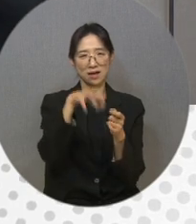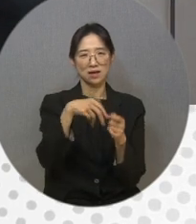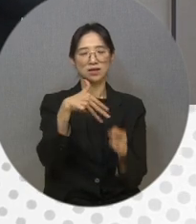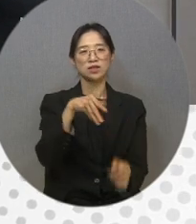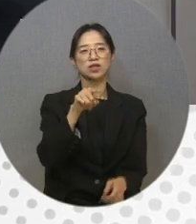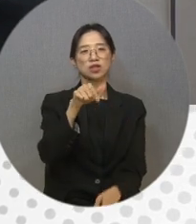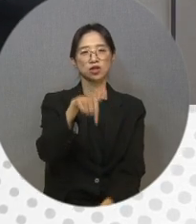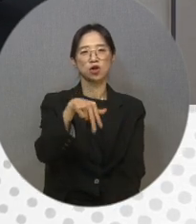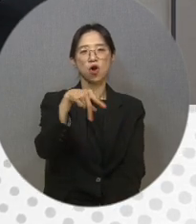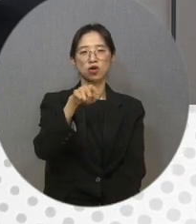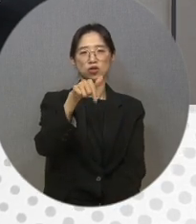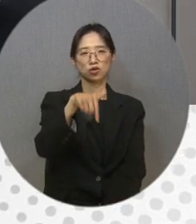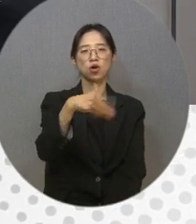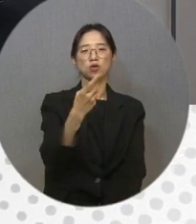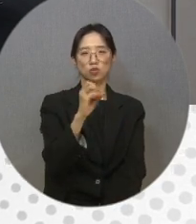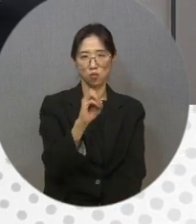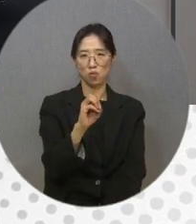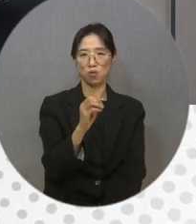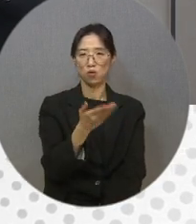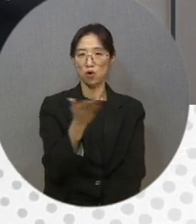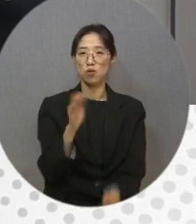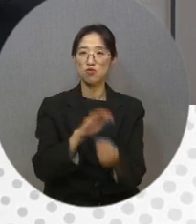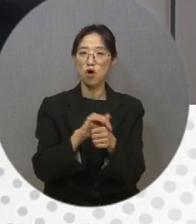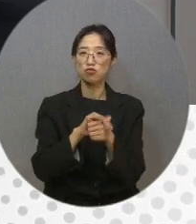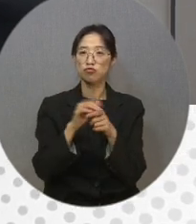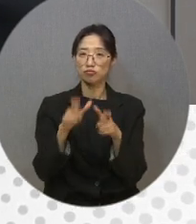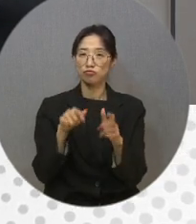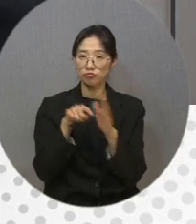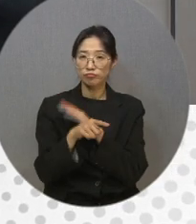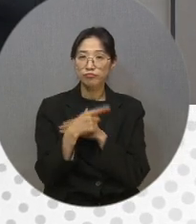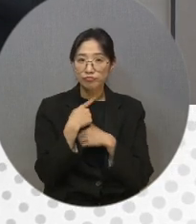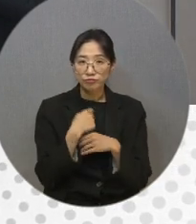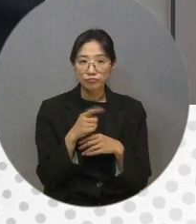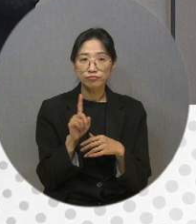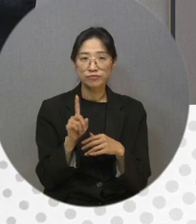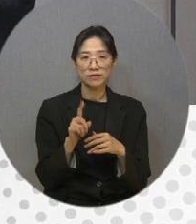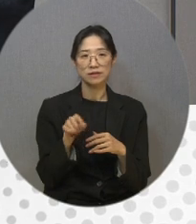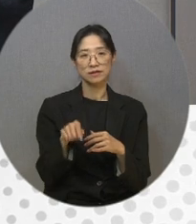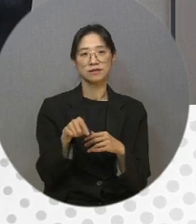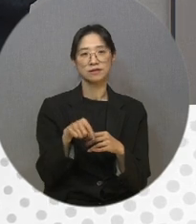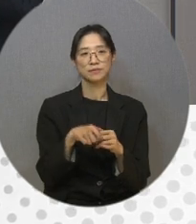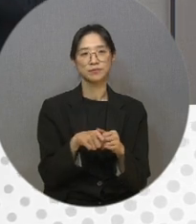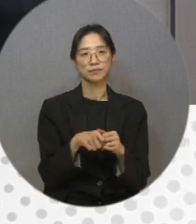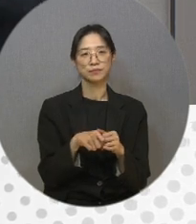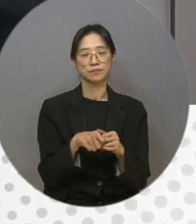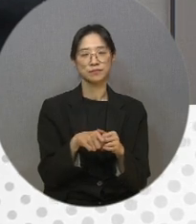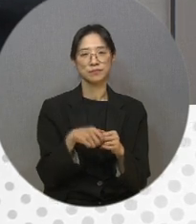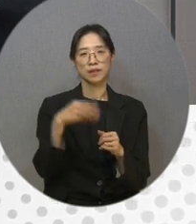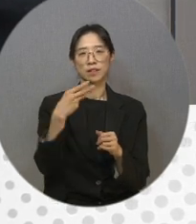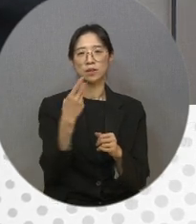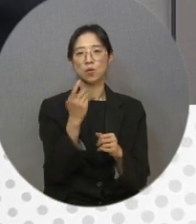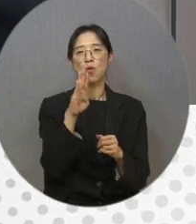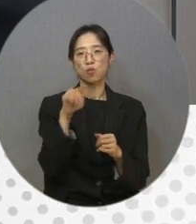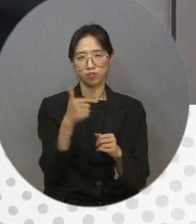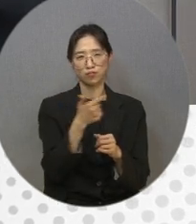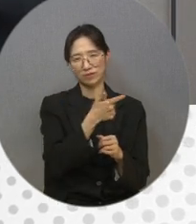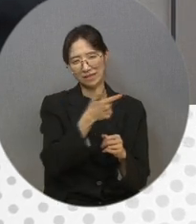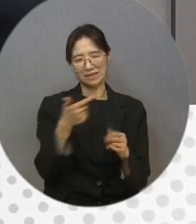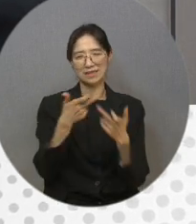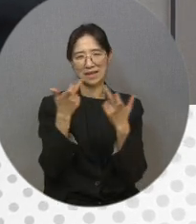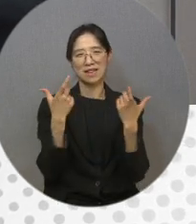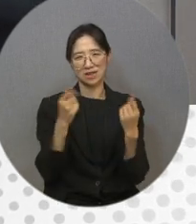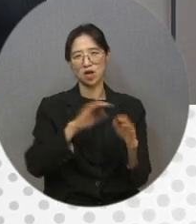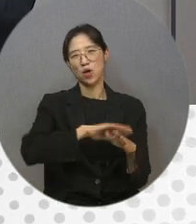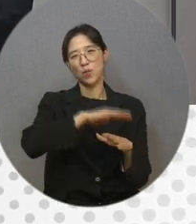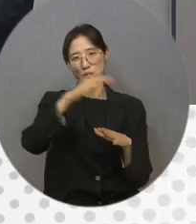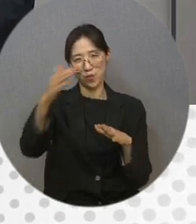우리 경주 뭐 안 가보신 분 없죠. 경주에 가면 우리가 그 토분으로 이렇게 크게 산처럼 쌓여